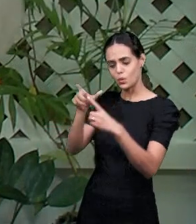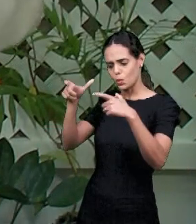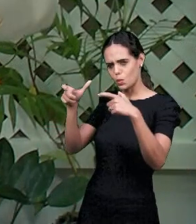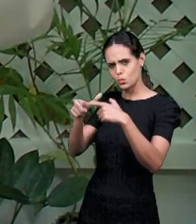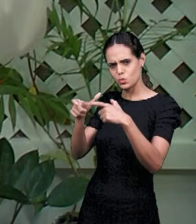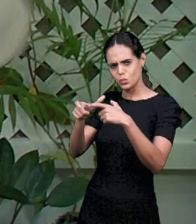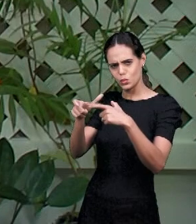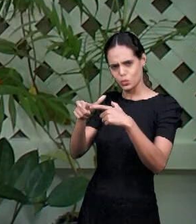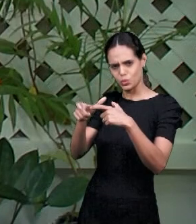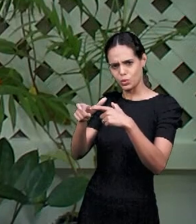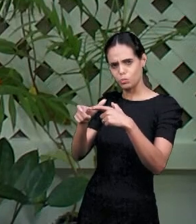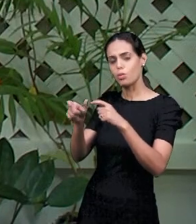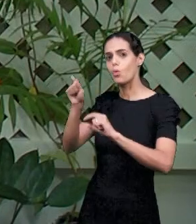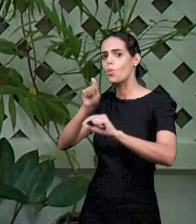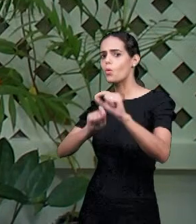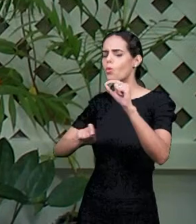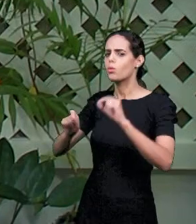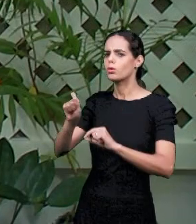un groupe qui portait